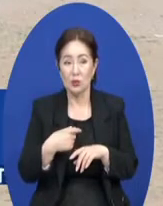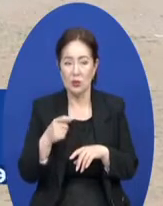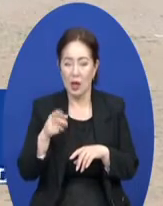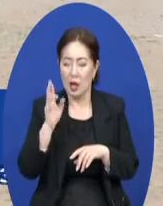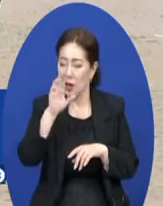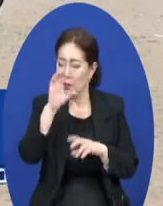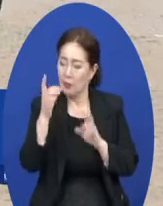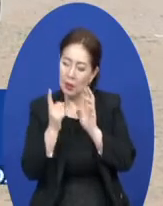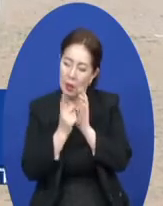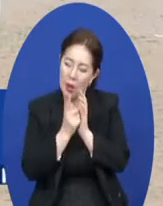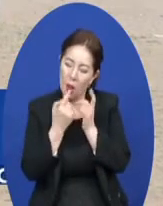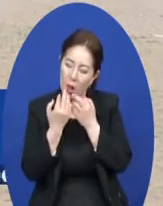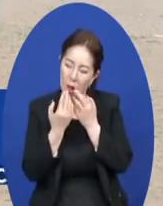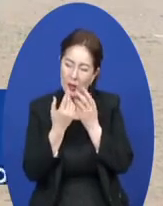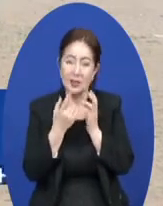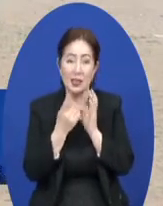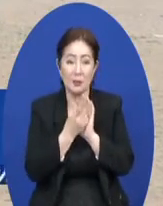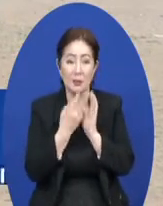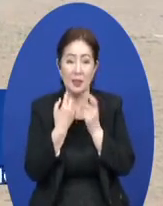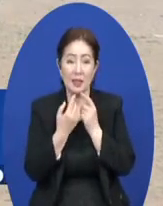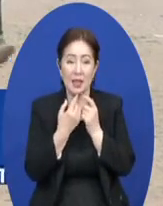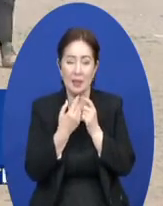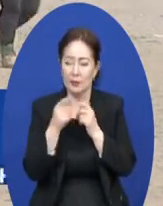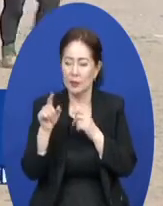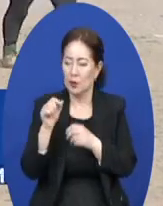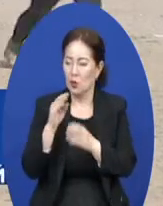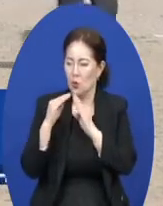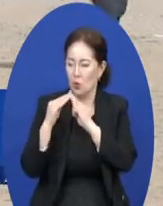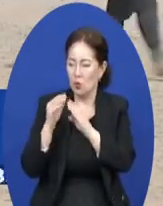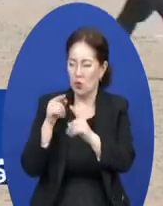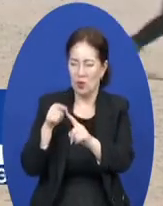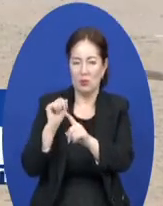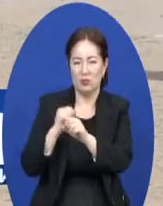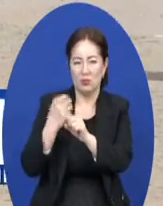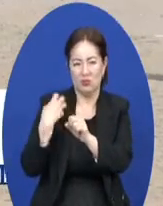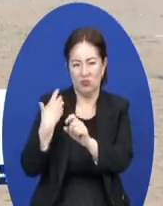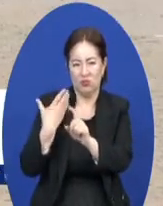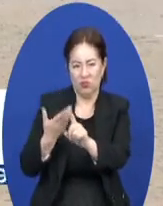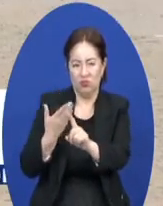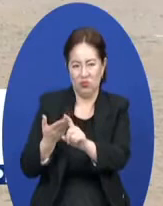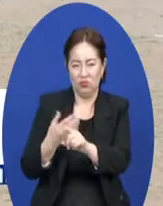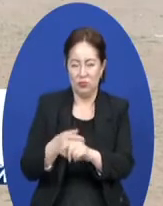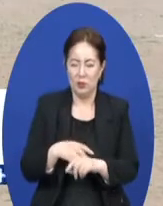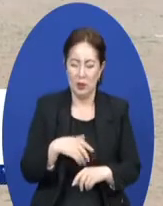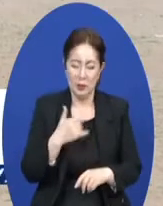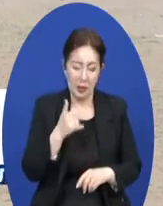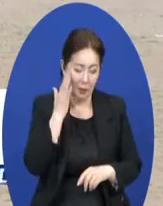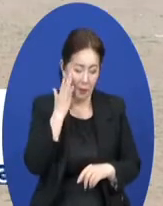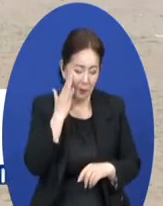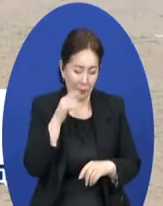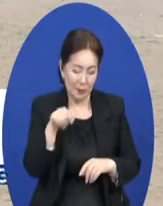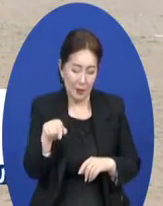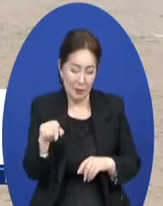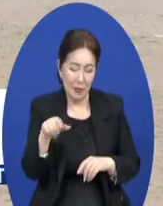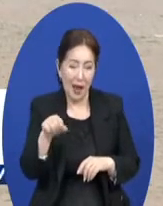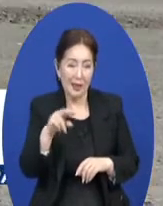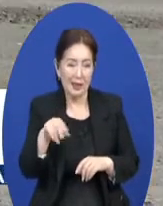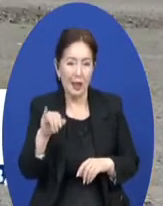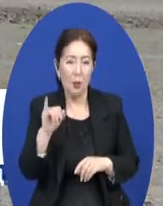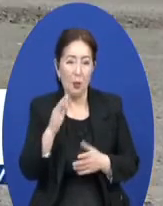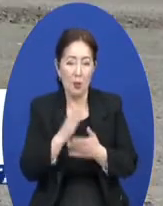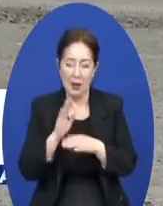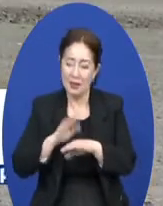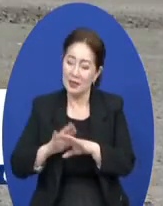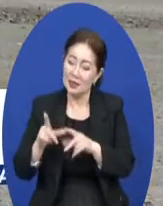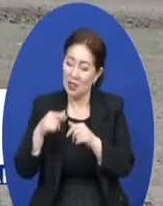ажи компанийнхаас бид нар уулзаж ярилцлаа. Тодорхой үүрэг чиглэлүүдийг бол өглөө. Зарим нэг алдаа тодорхойлтой байгаа асуудлуудаа засааж хутлаар